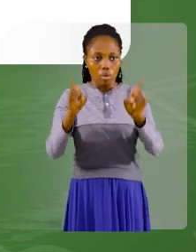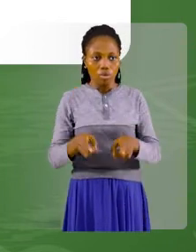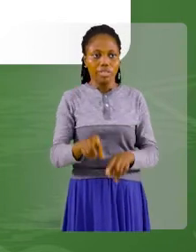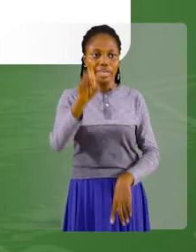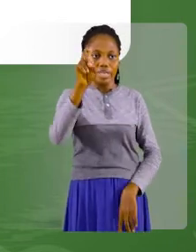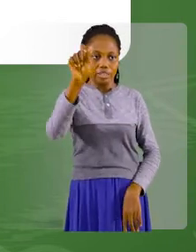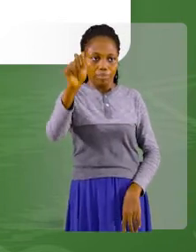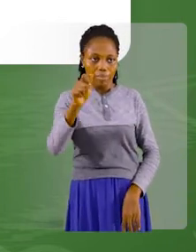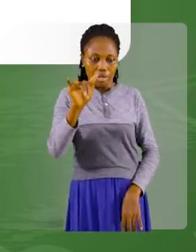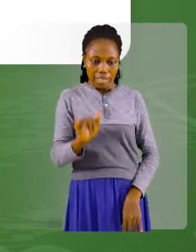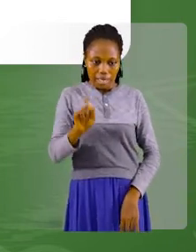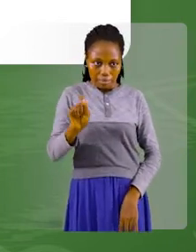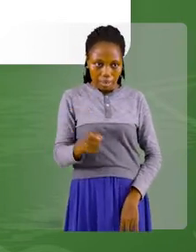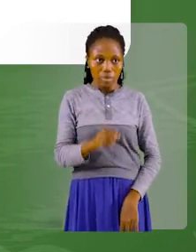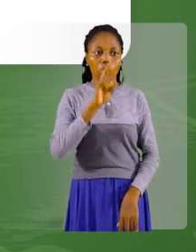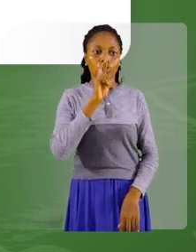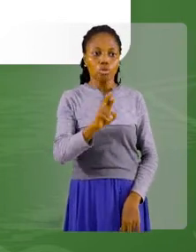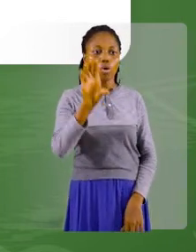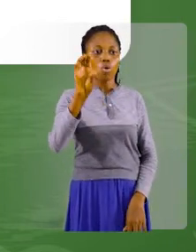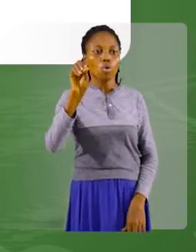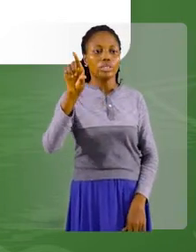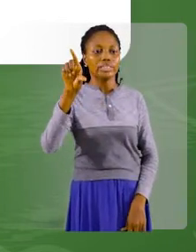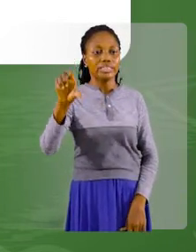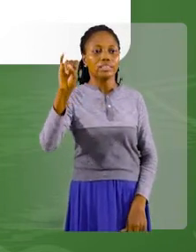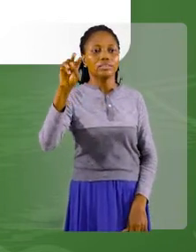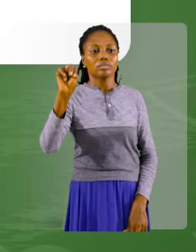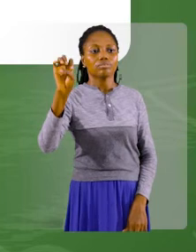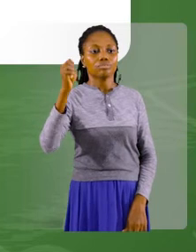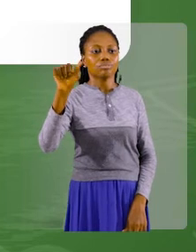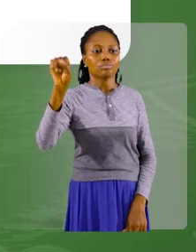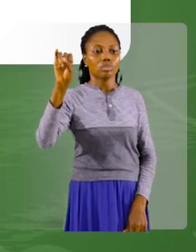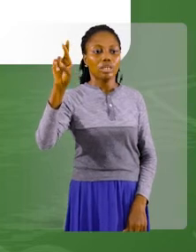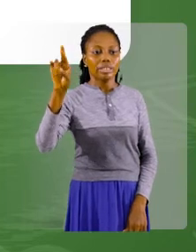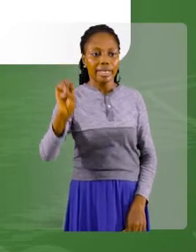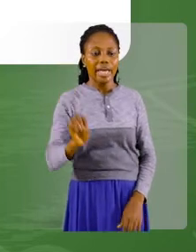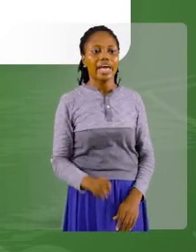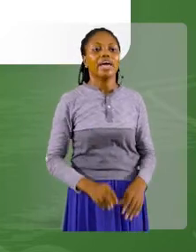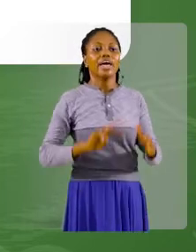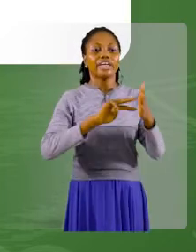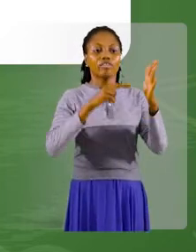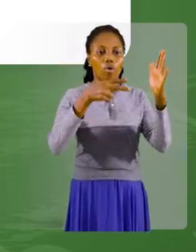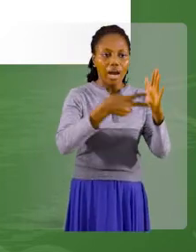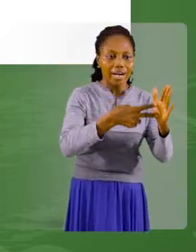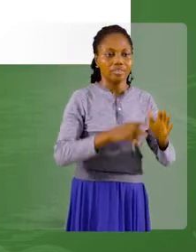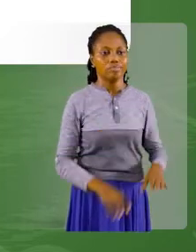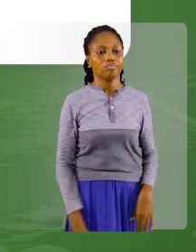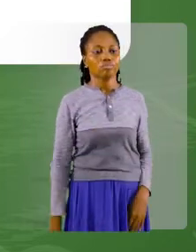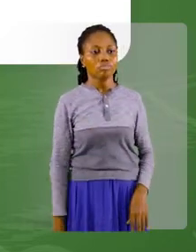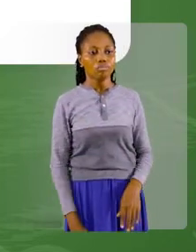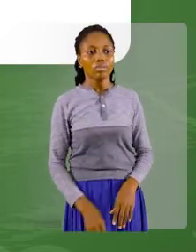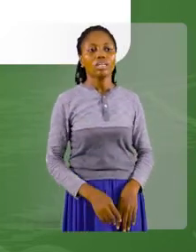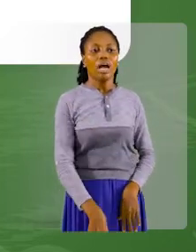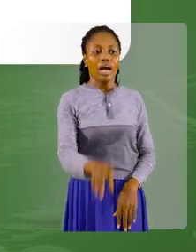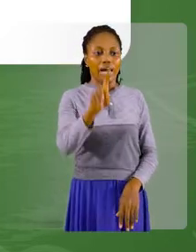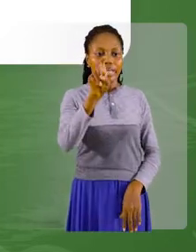de coordonnées X', Y' sont collinéaires équivaut à